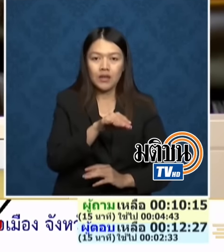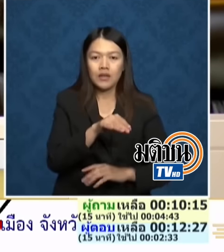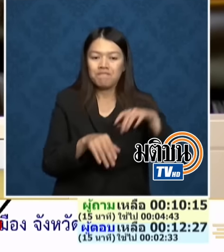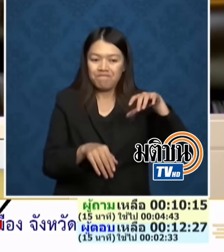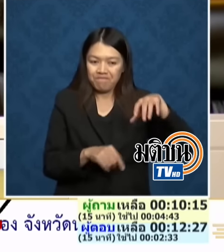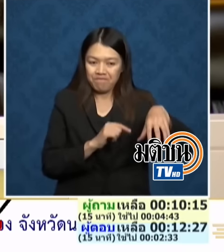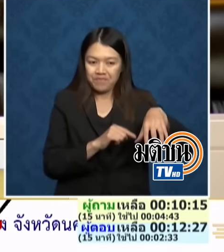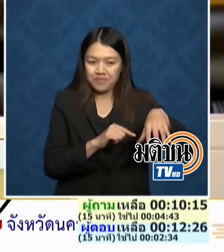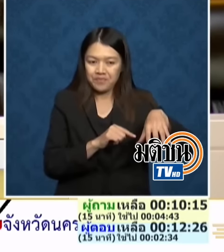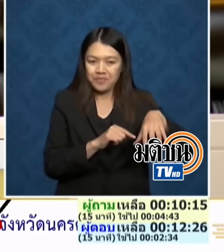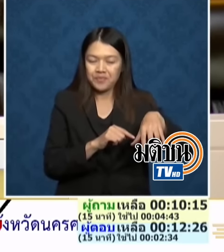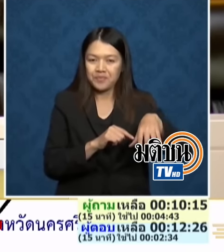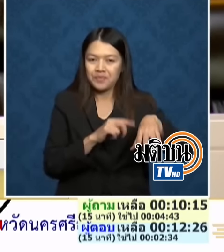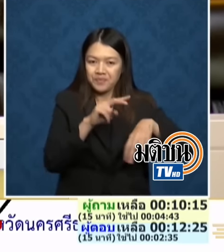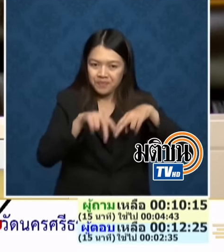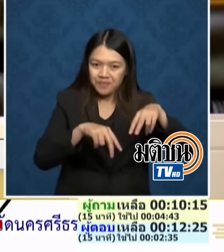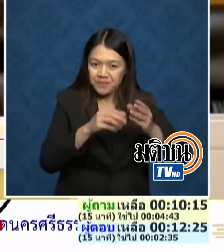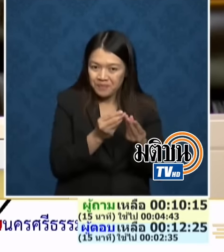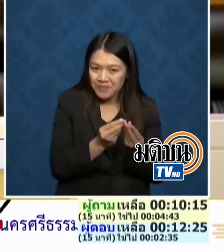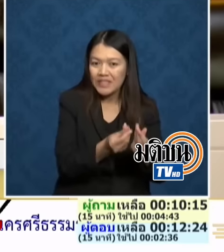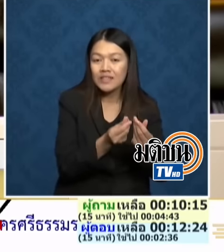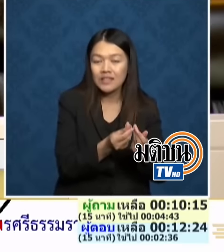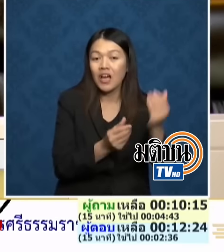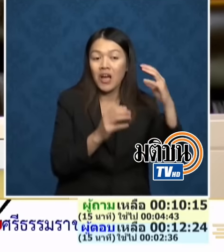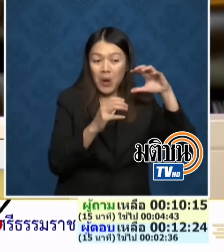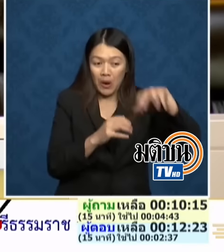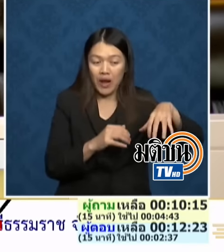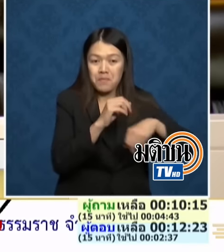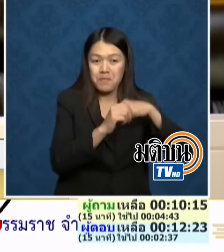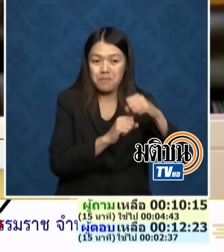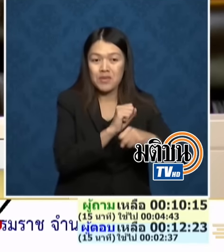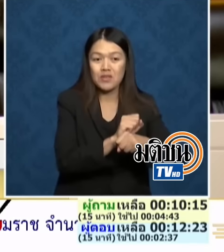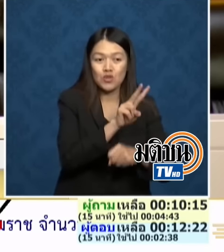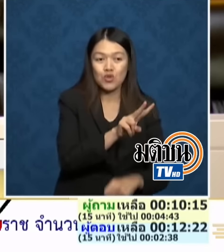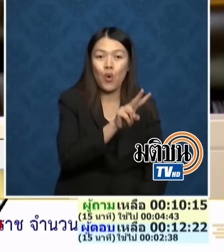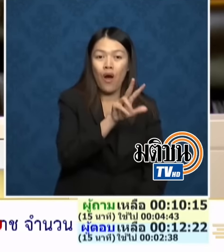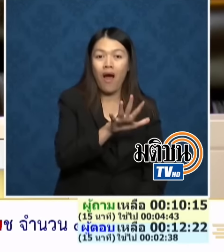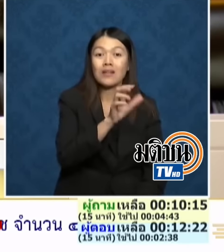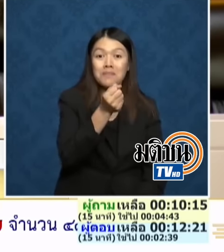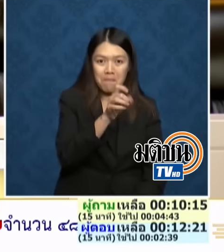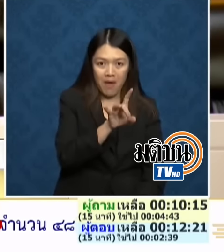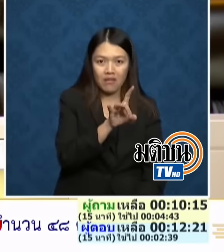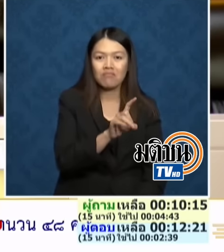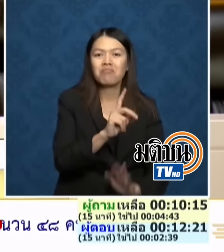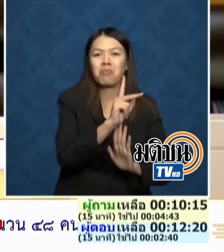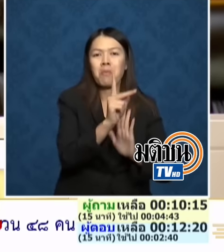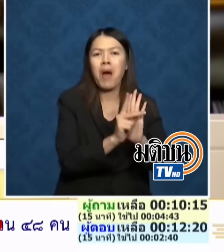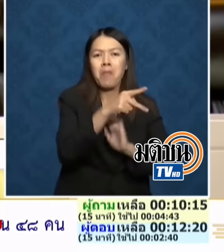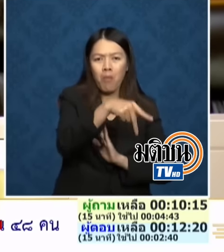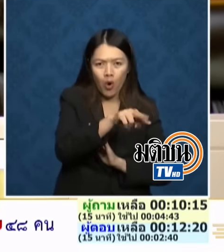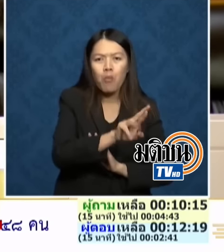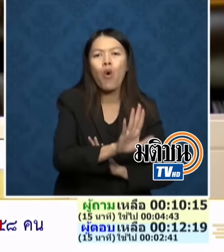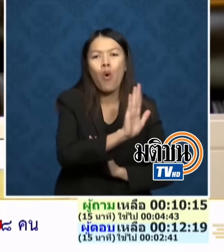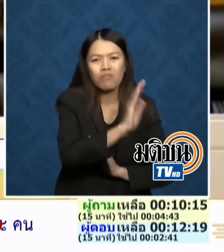สำนังานปัติรูปที่ดินที่ก่อตั้ง ปี 28ก็มีพระโรของเขา